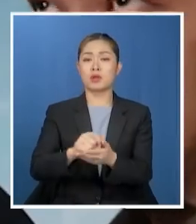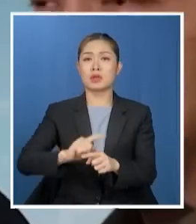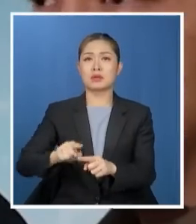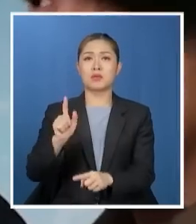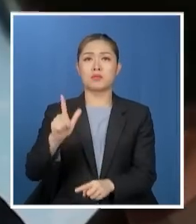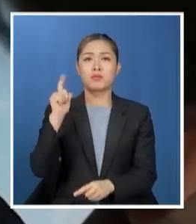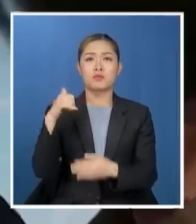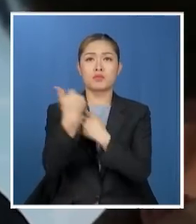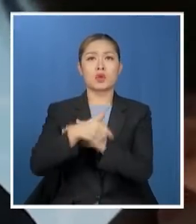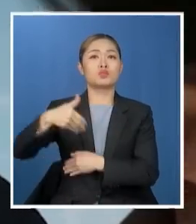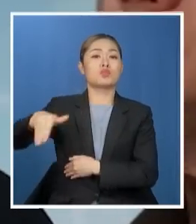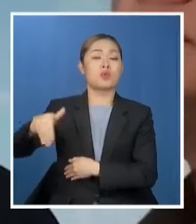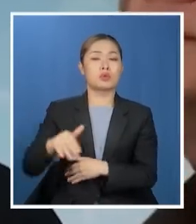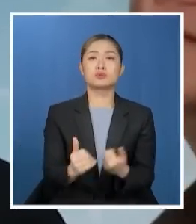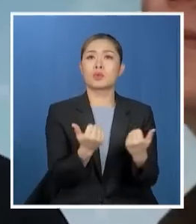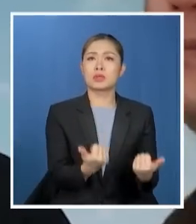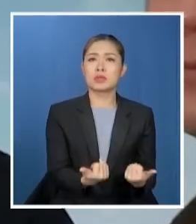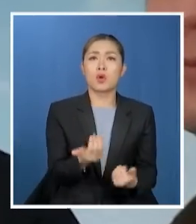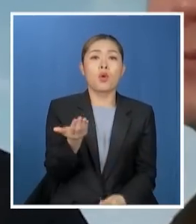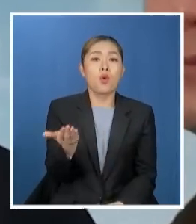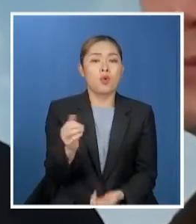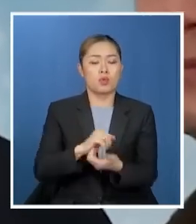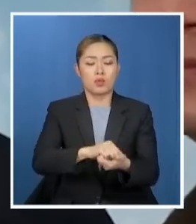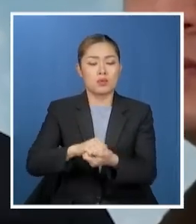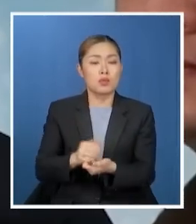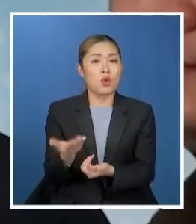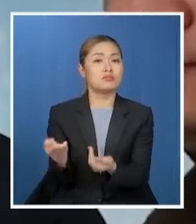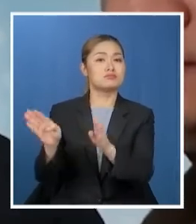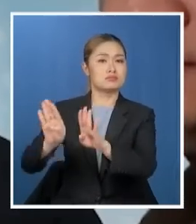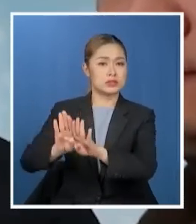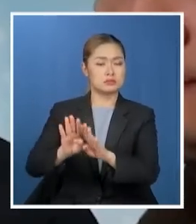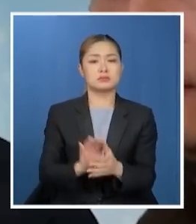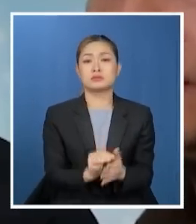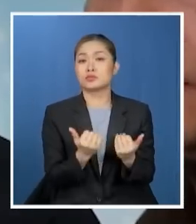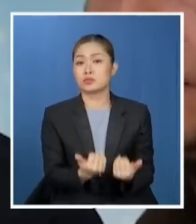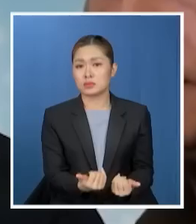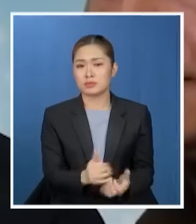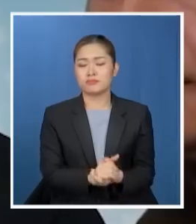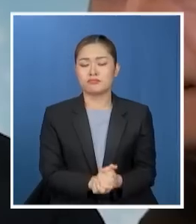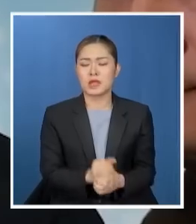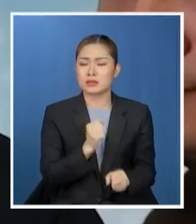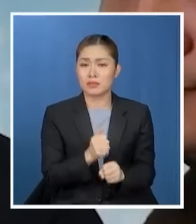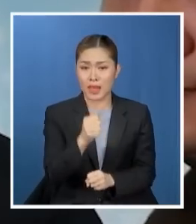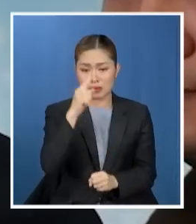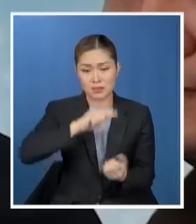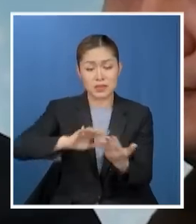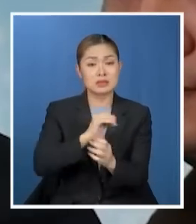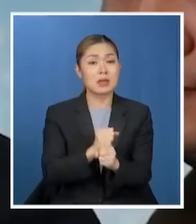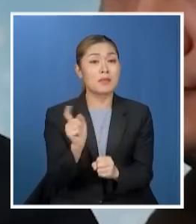เมนอยู่ต่างประเทศฮะก็เลยแค่ขอความร่วมมือขอให้เขาปิดฮะและเบื้องต้นที่ทำได้ในไทยคื